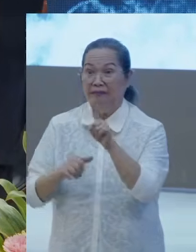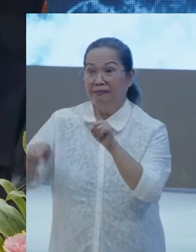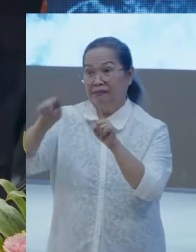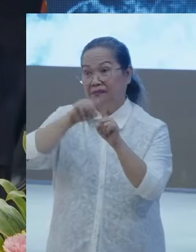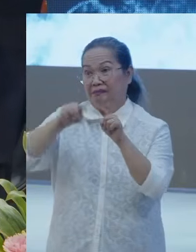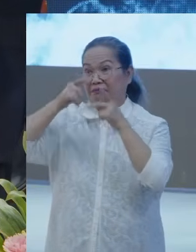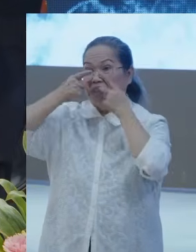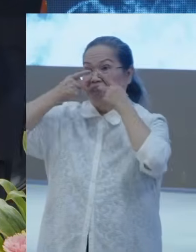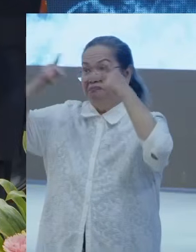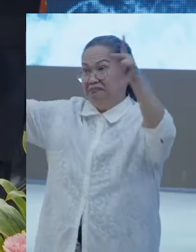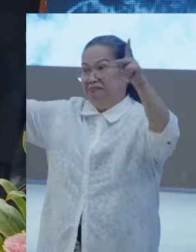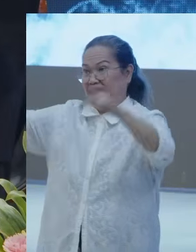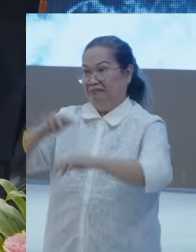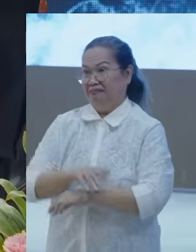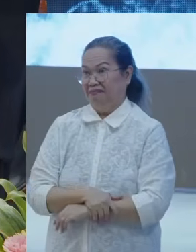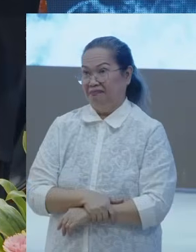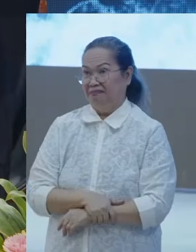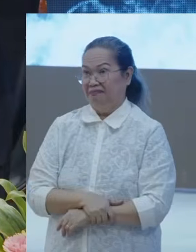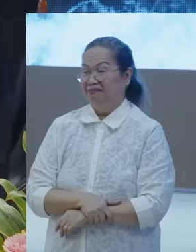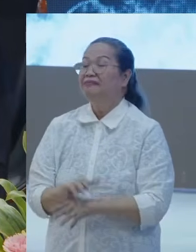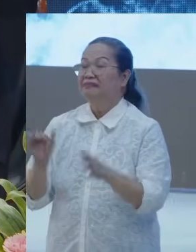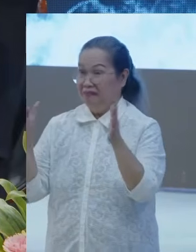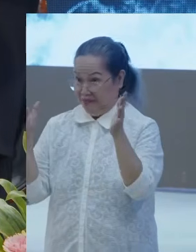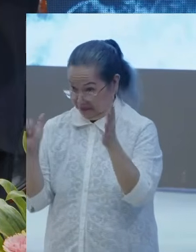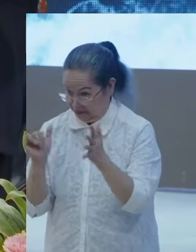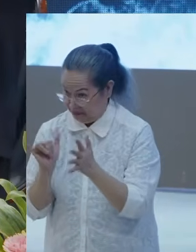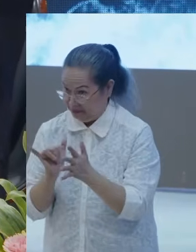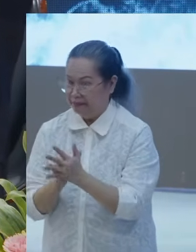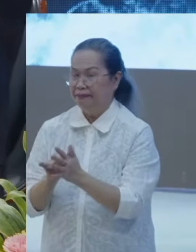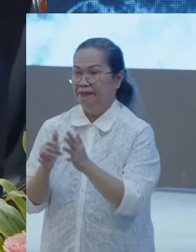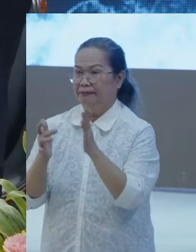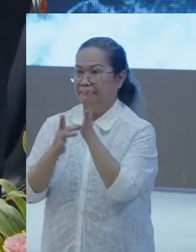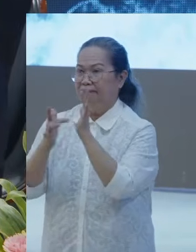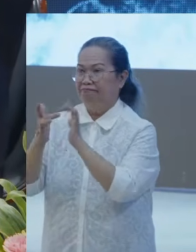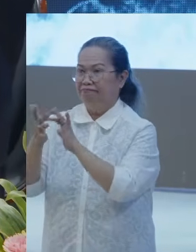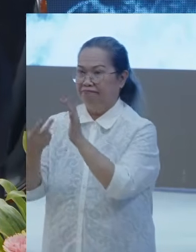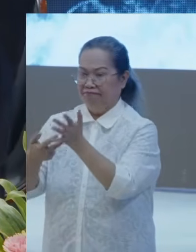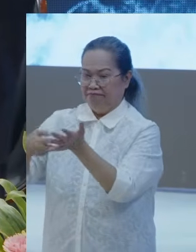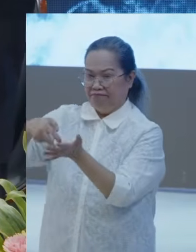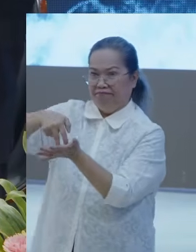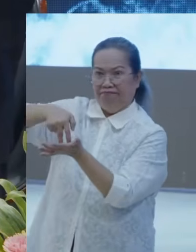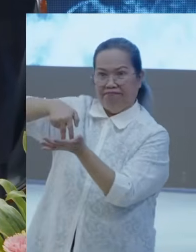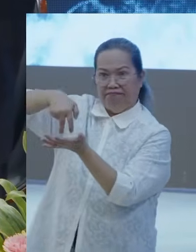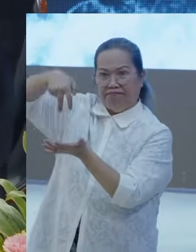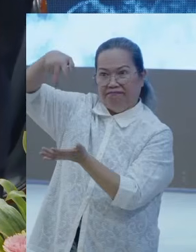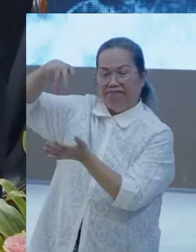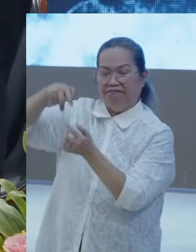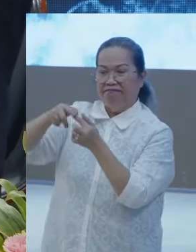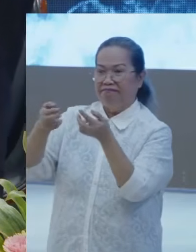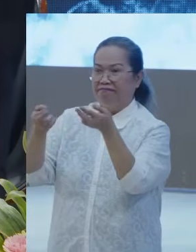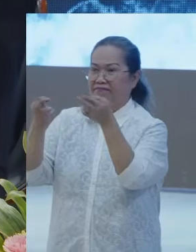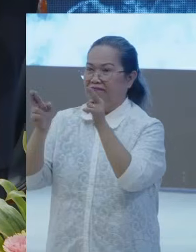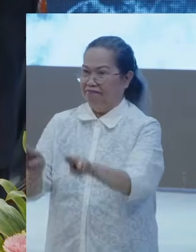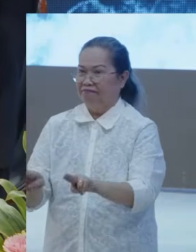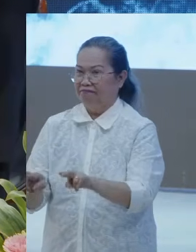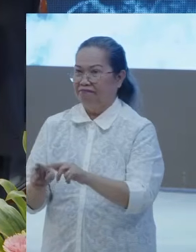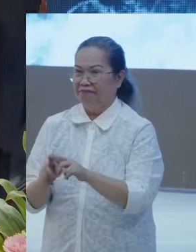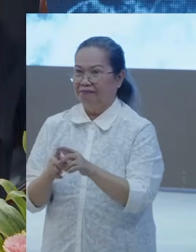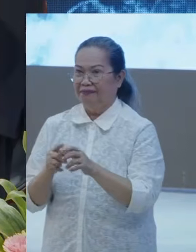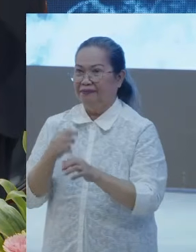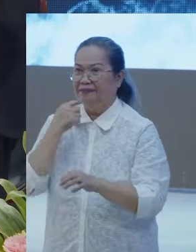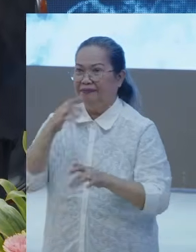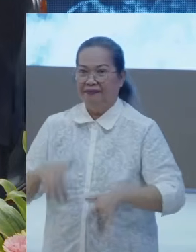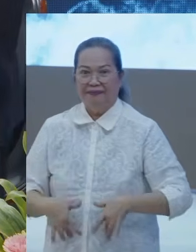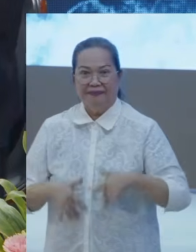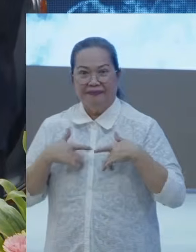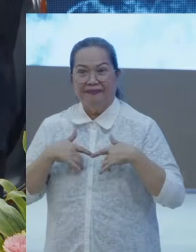i-proclaim. At ito, yung kanyang pagkabuhay na maguli, mga kapatid, ay nagresulta, katulad ng pagkabuhay na